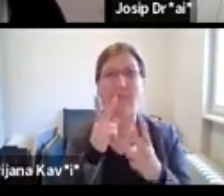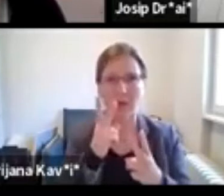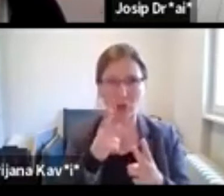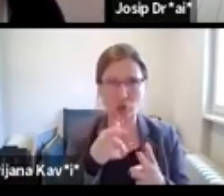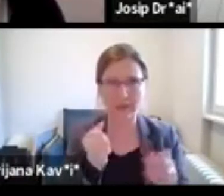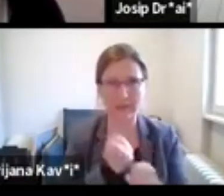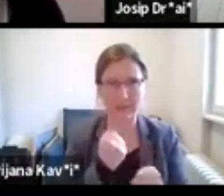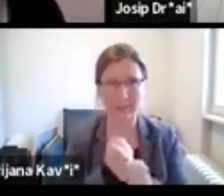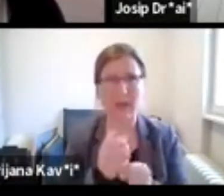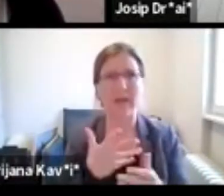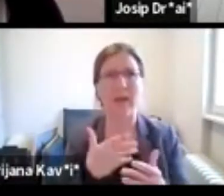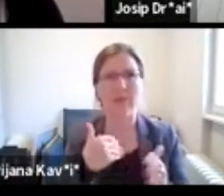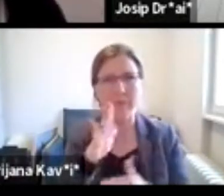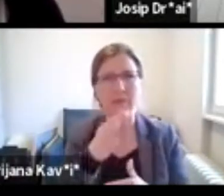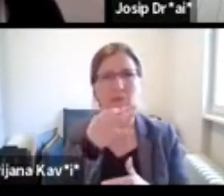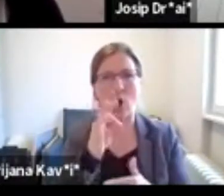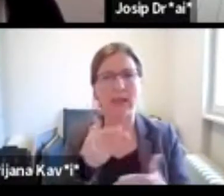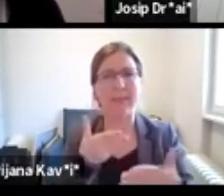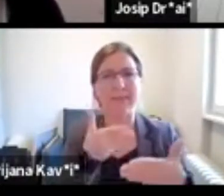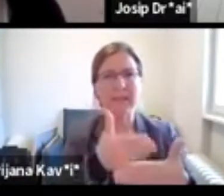veći pristup ili olakšani pristup